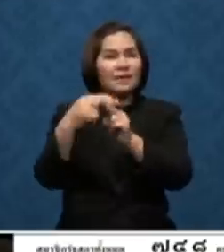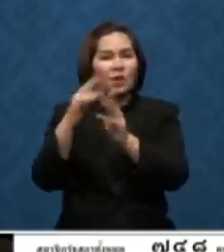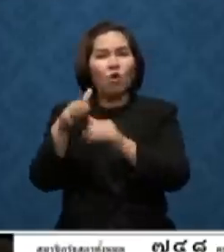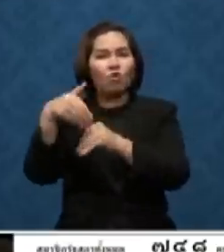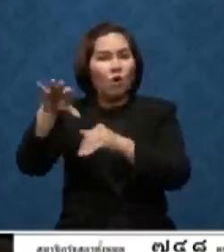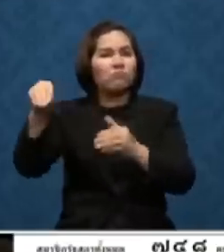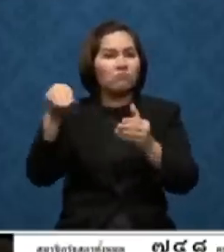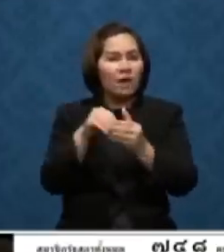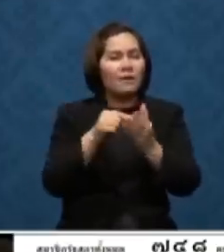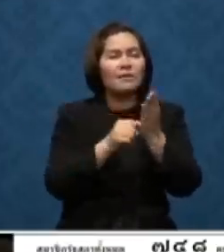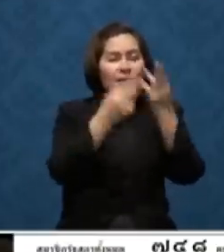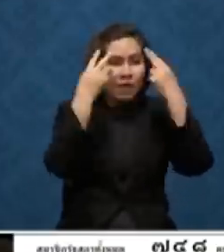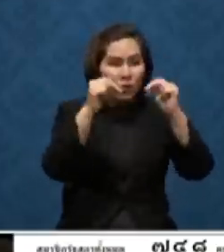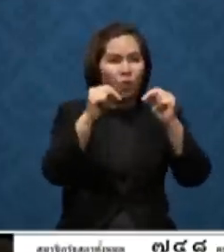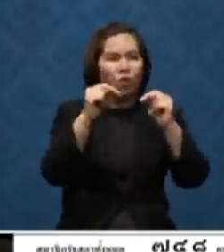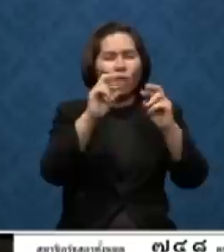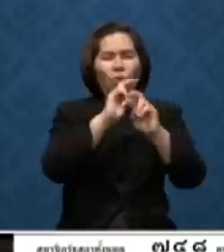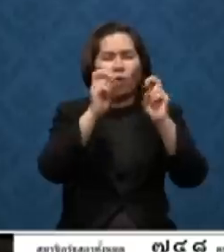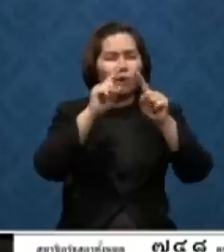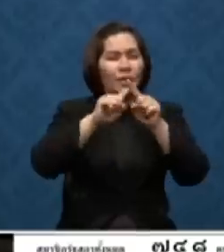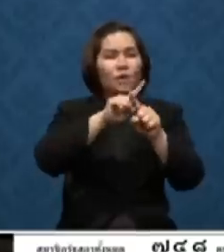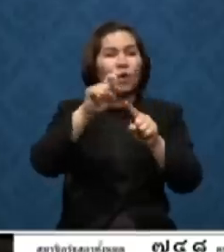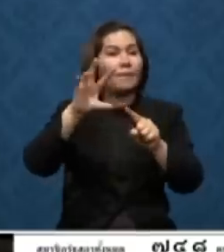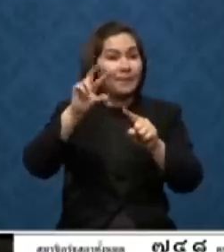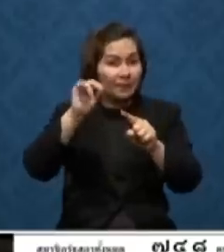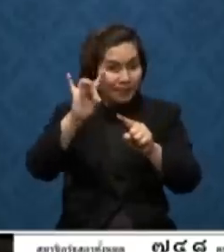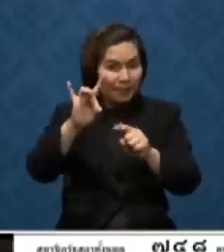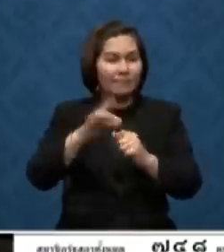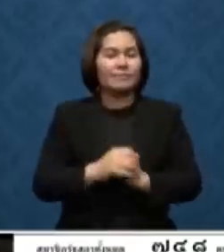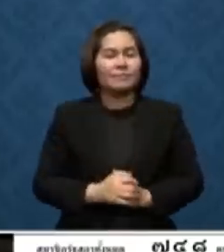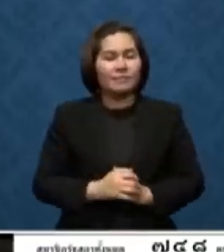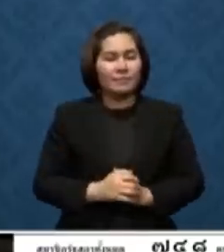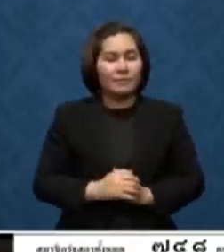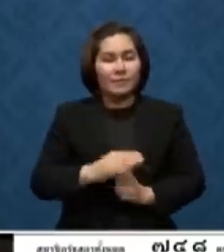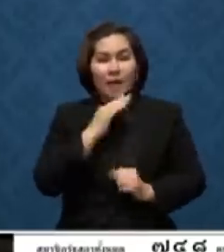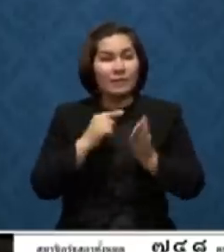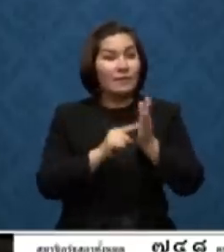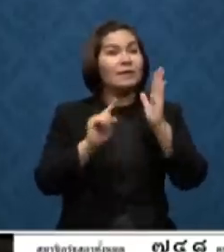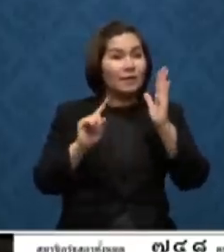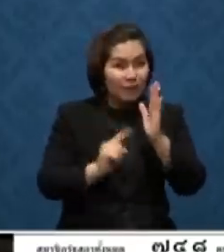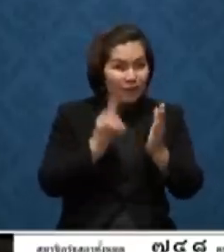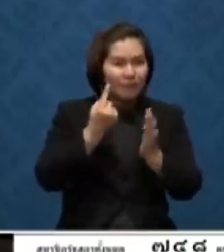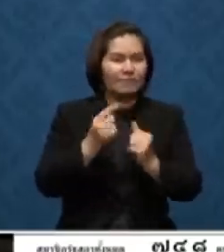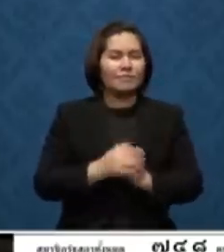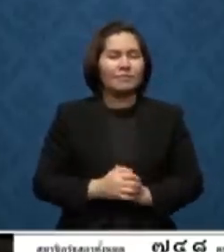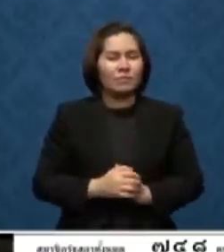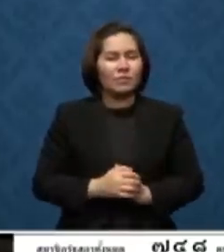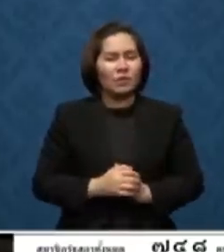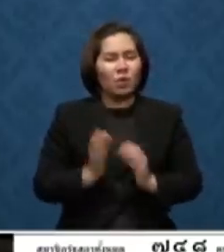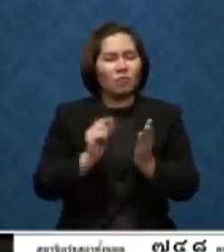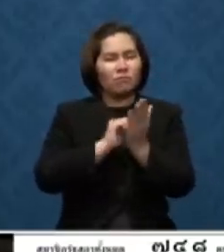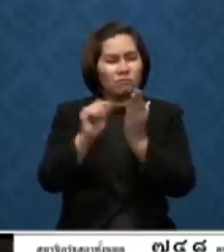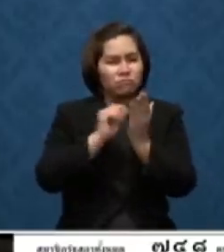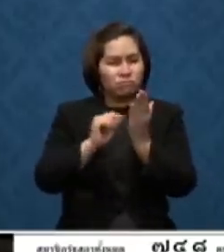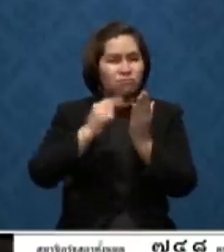138ถ้าจำเป็นจะต้องเป็นญัตติในการเสนอครั้งแรกผมคิดว่าผู้ร่างก็น่าจะมี